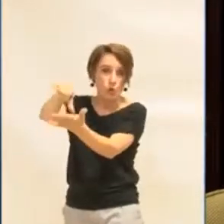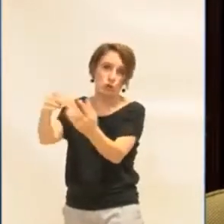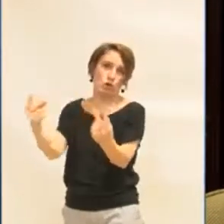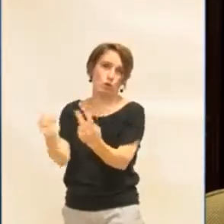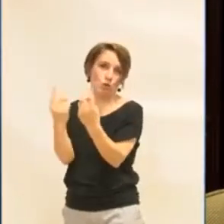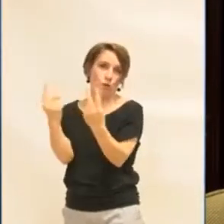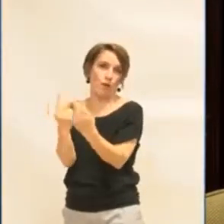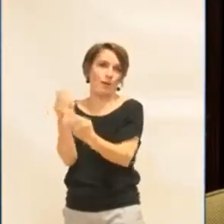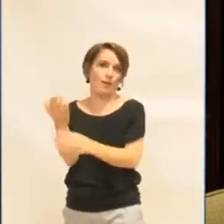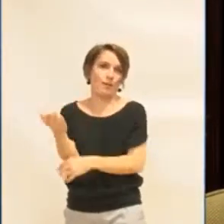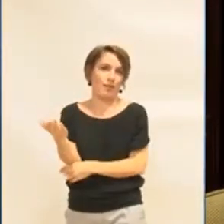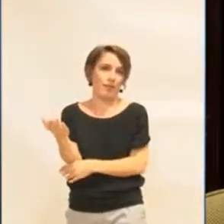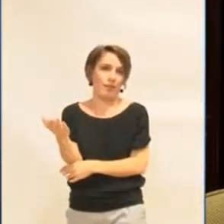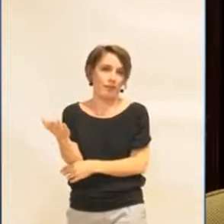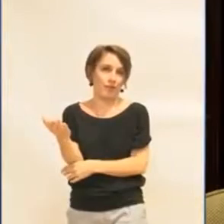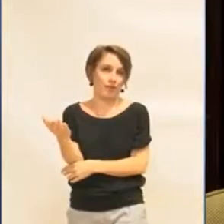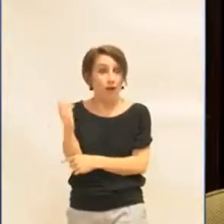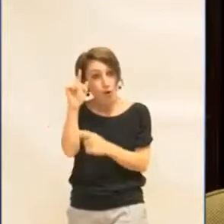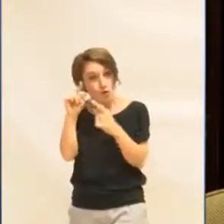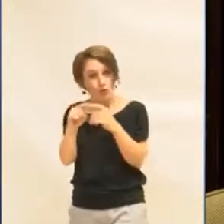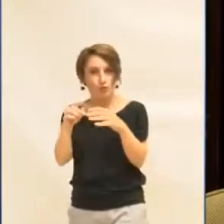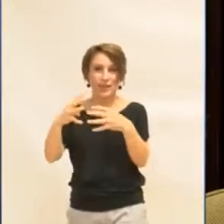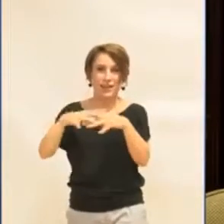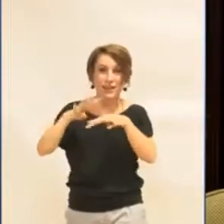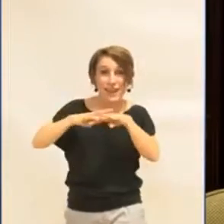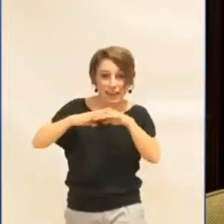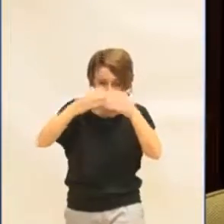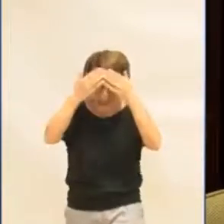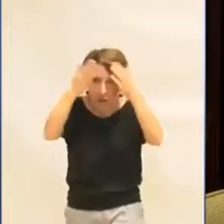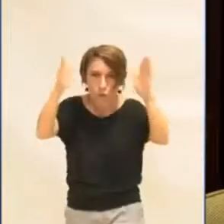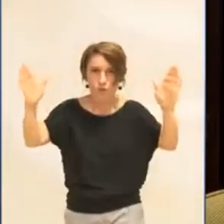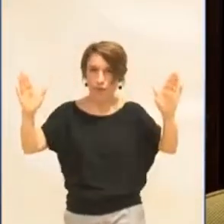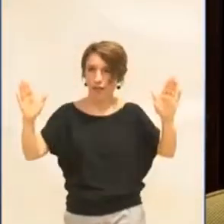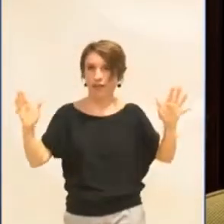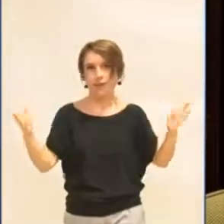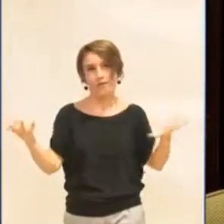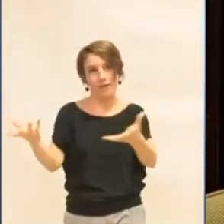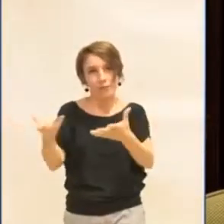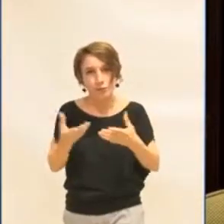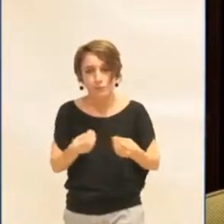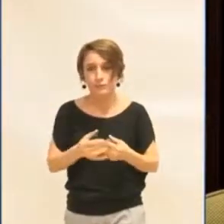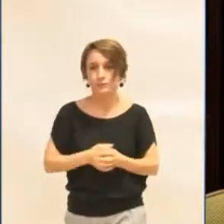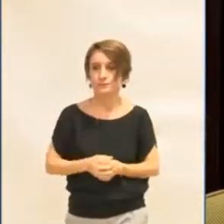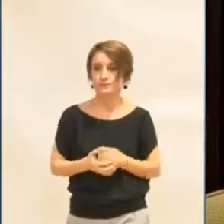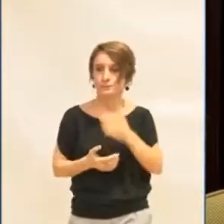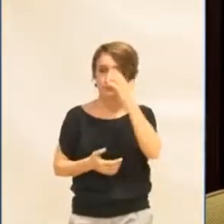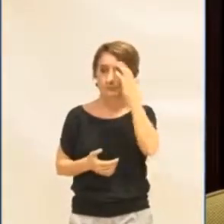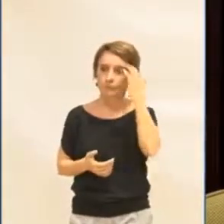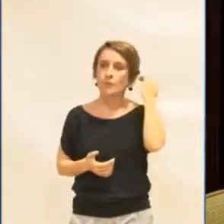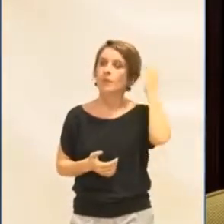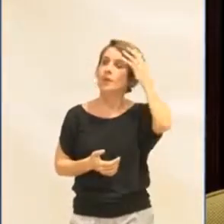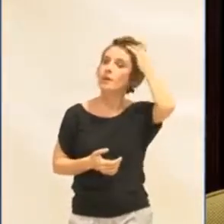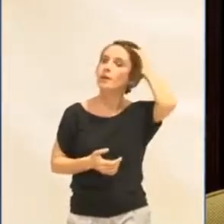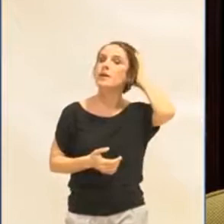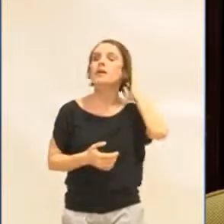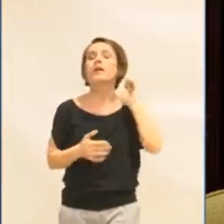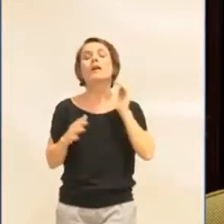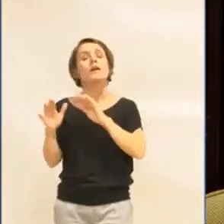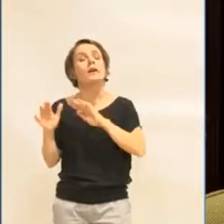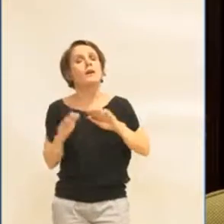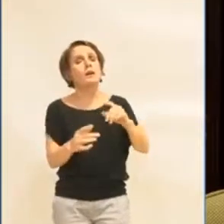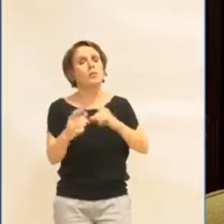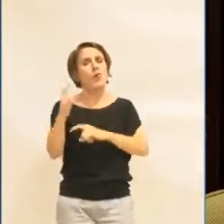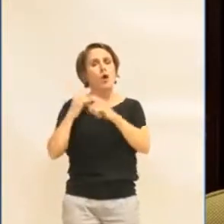pour permettre que ce quartier s'ouvre aussi sur l'extérieur. Enfin, pour finir, je reviens dans le conseil